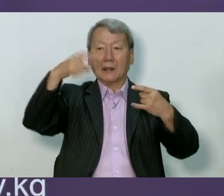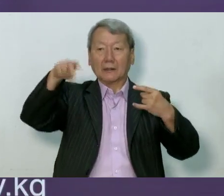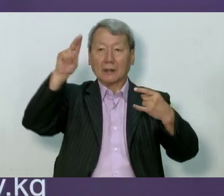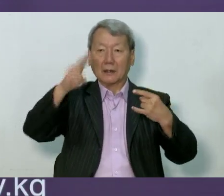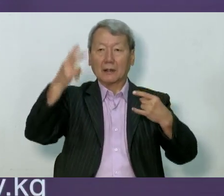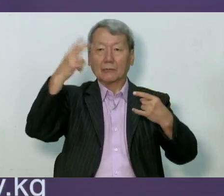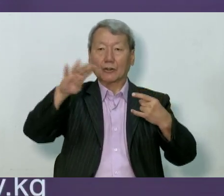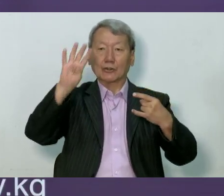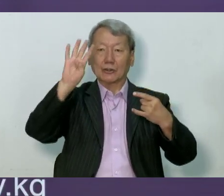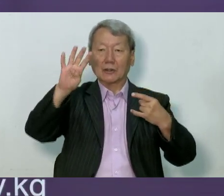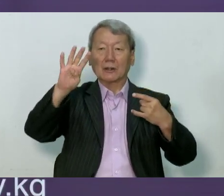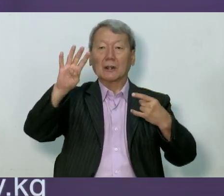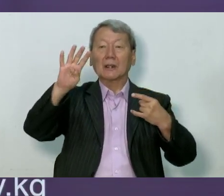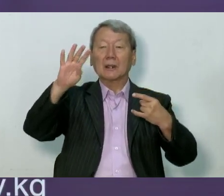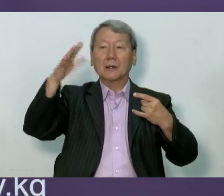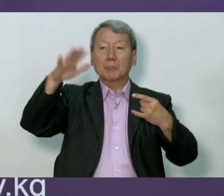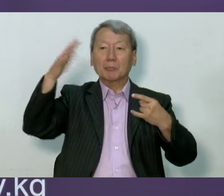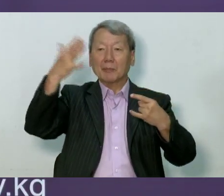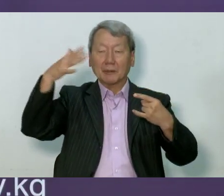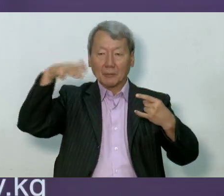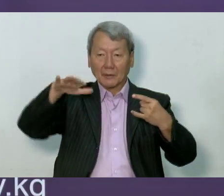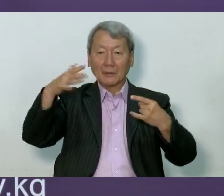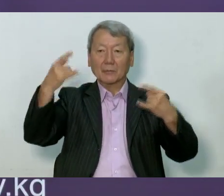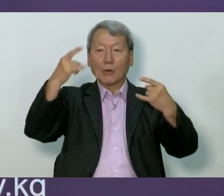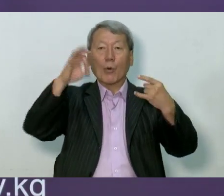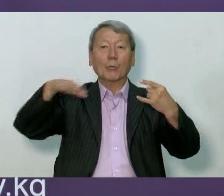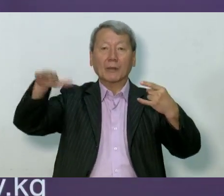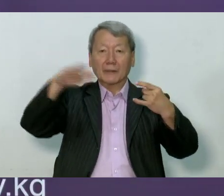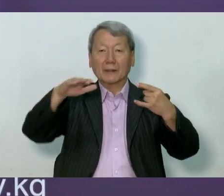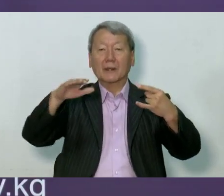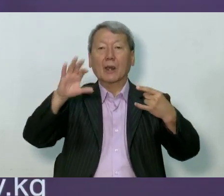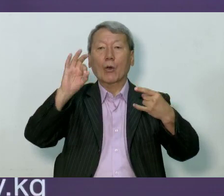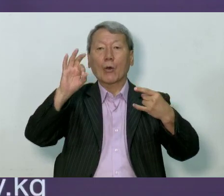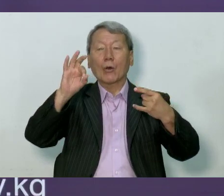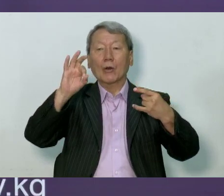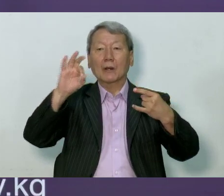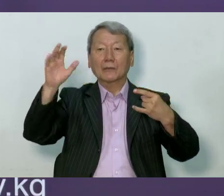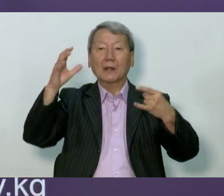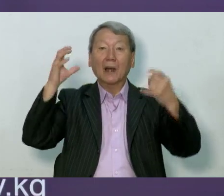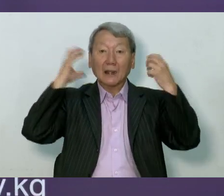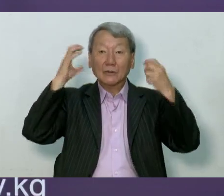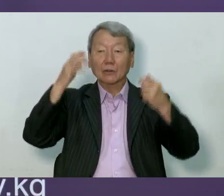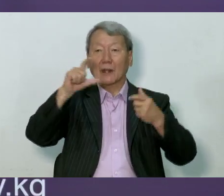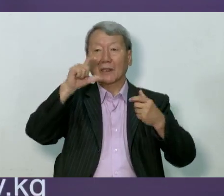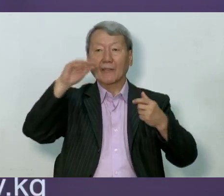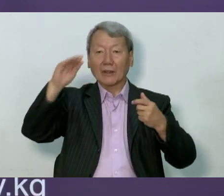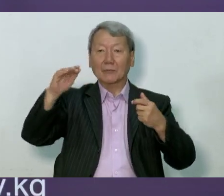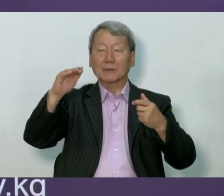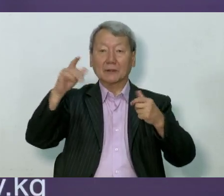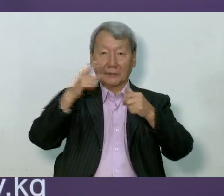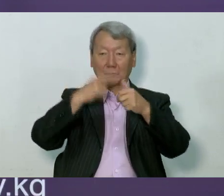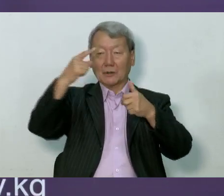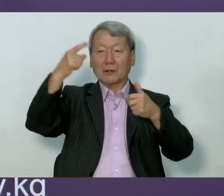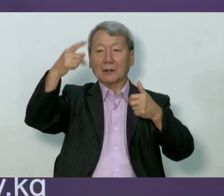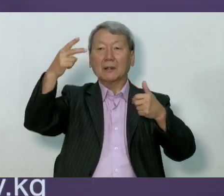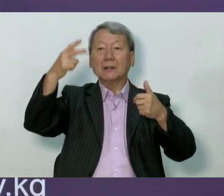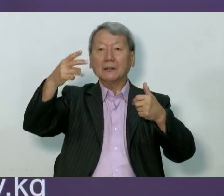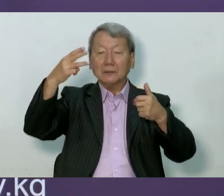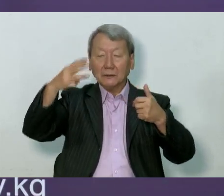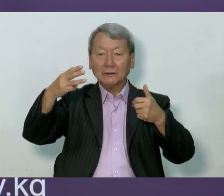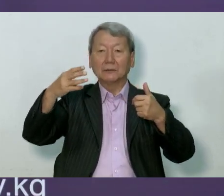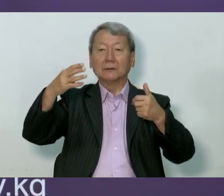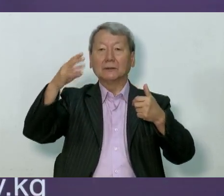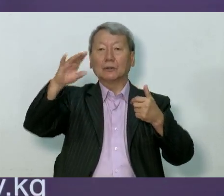ЛТР, КТРК, Алатоо 24, Пирамида, 5 канал, областные медиа-центры, на радиостанциях ЛФМ, Биринчи радио, Кыргыз радио, Суммар,